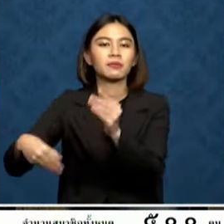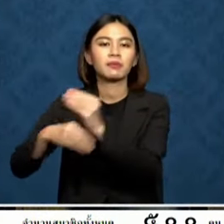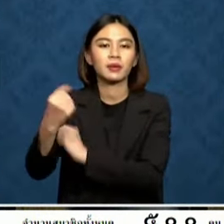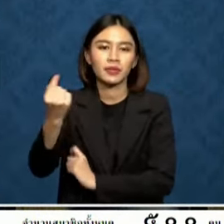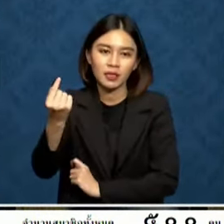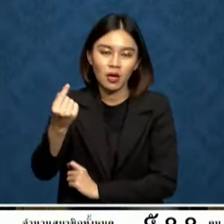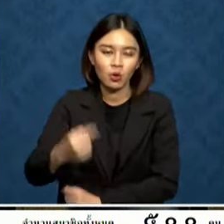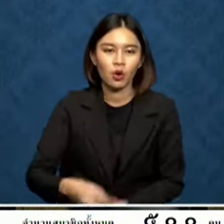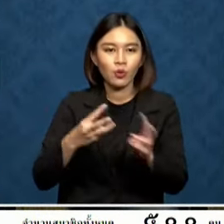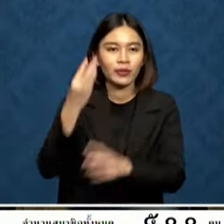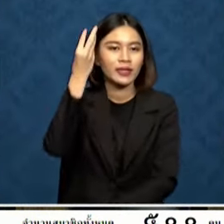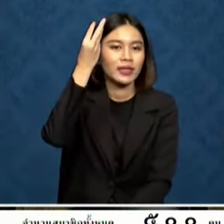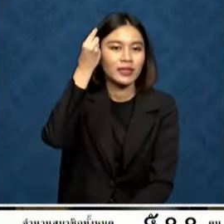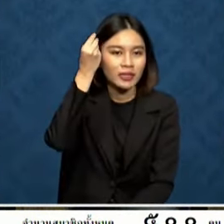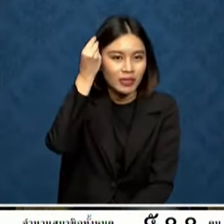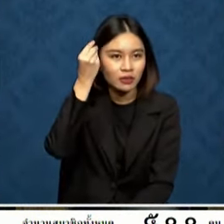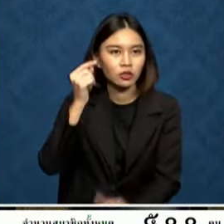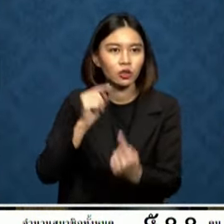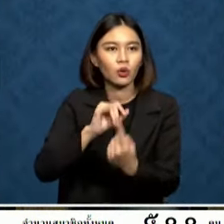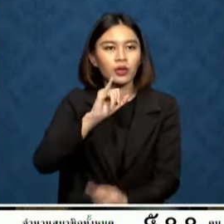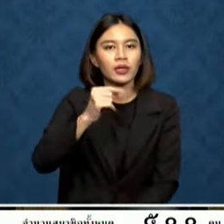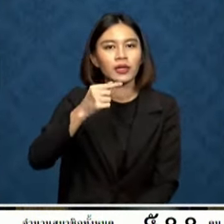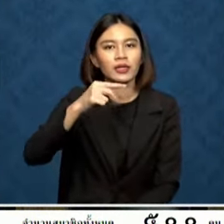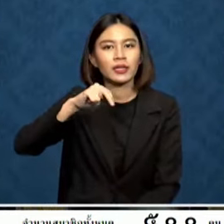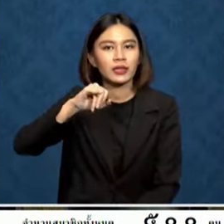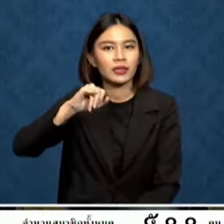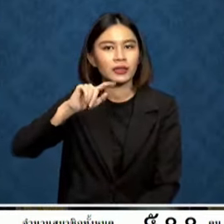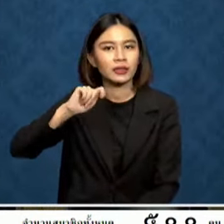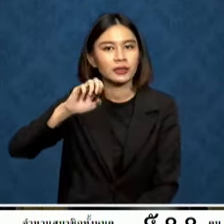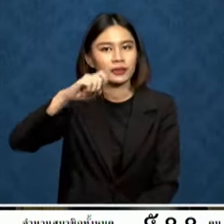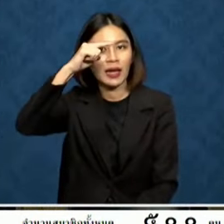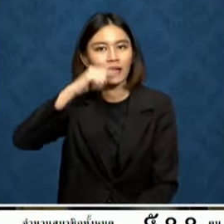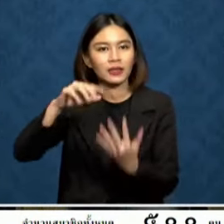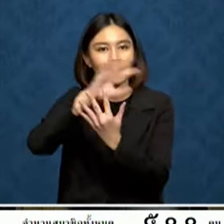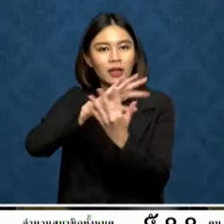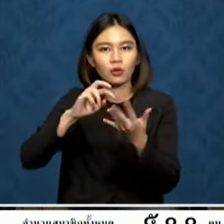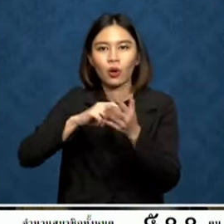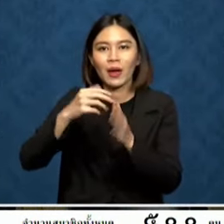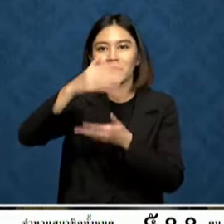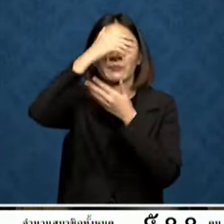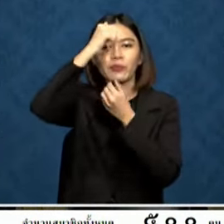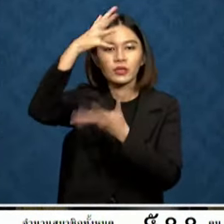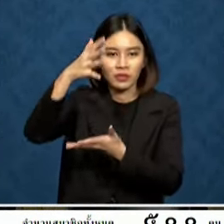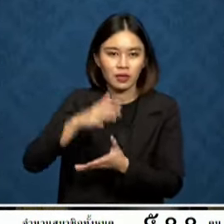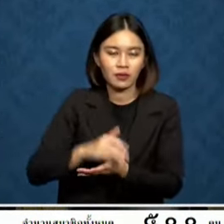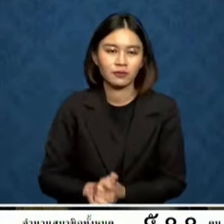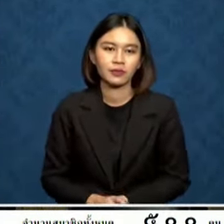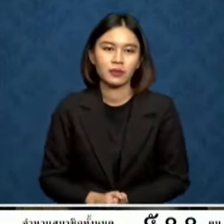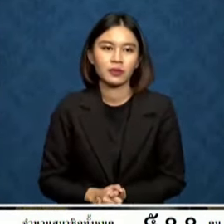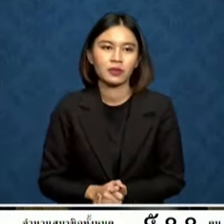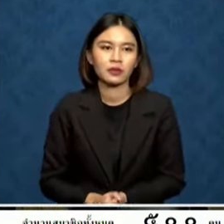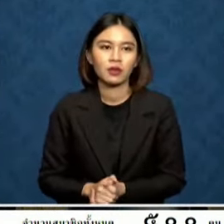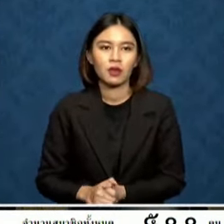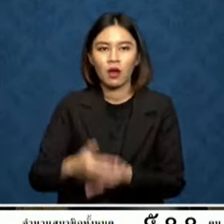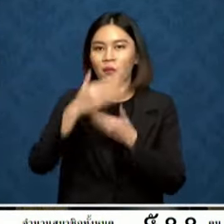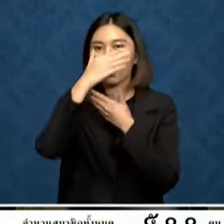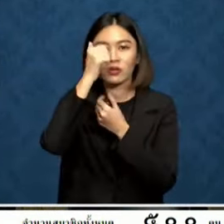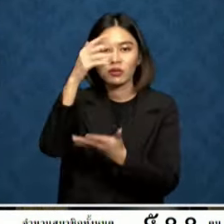วิสัยทัศน์อย่างอ Thailandก็เลยกลายเป็นแบบ ignore Thailandครับ ignore